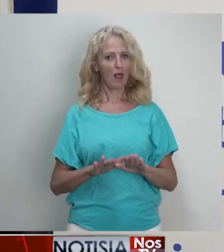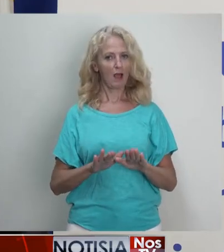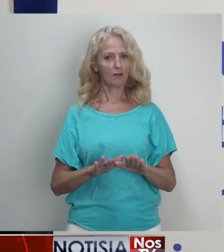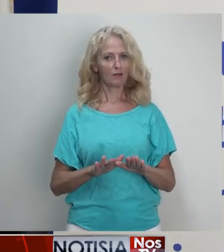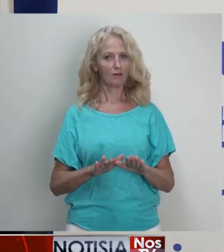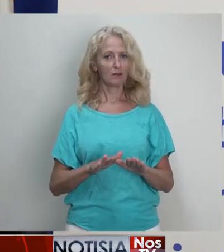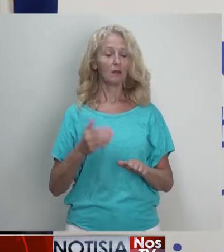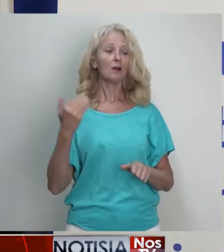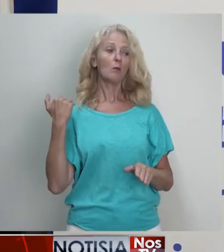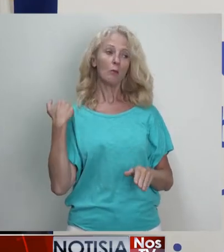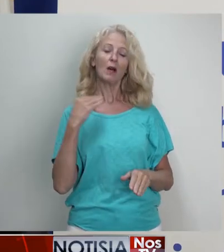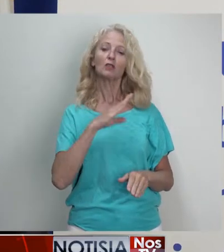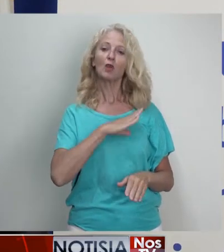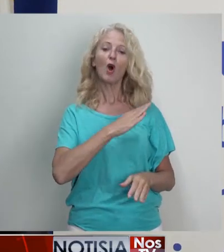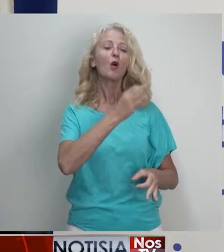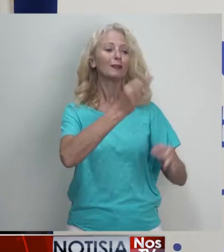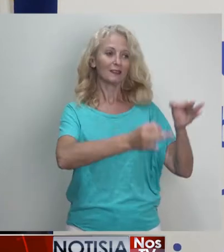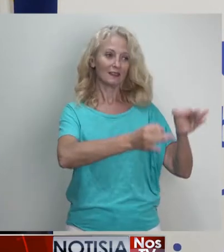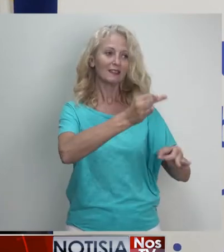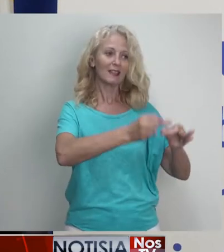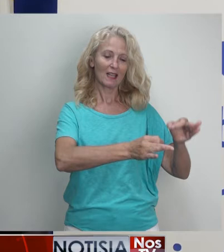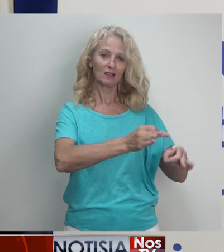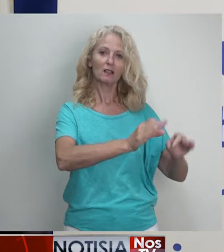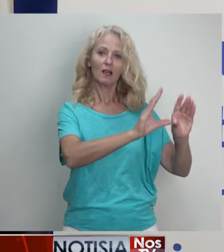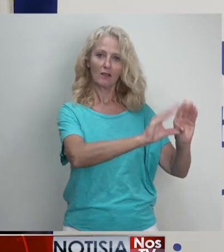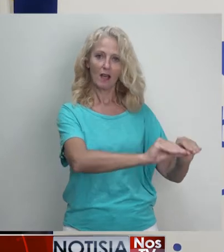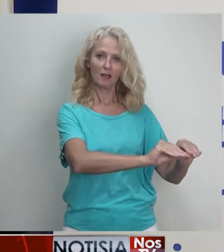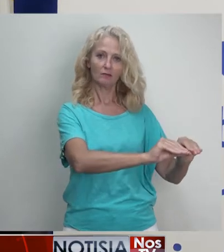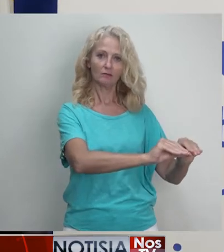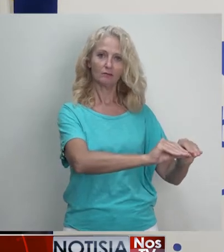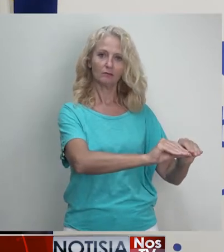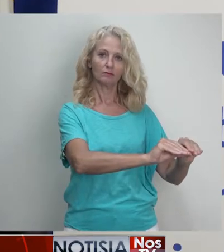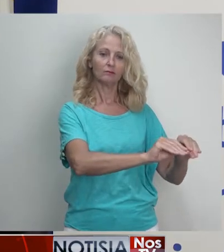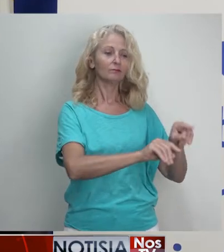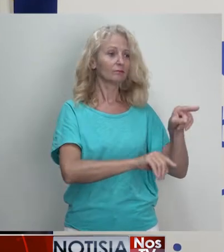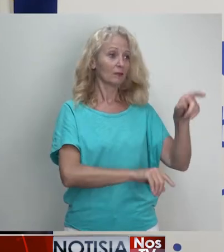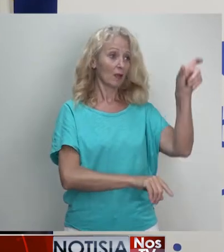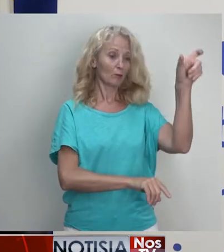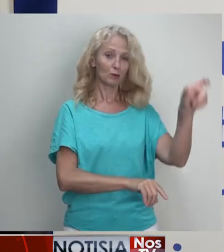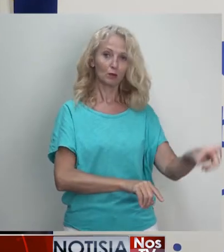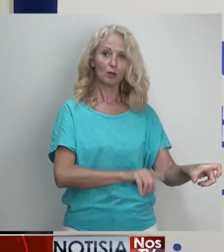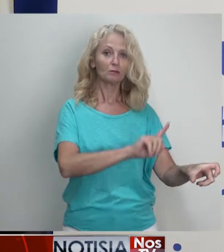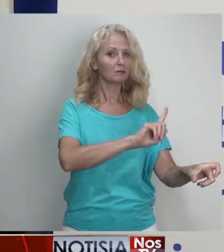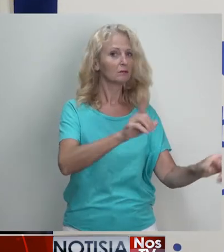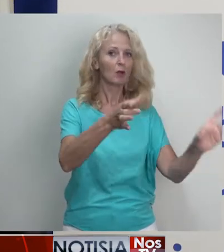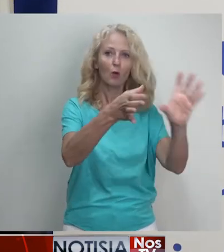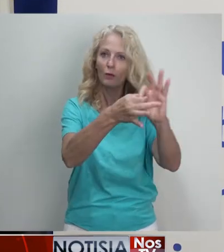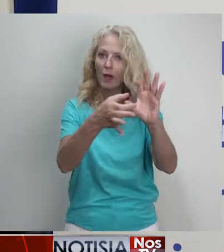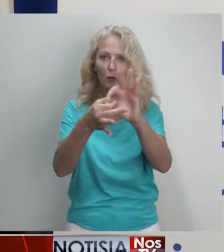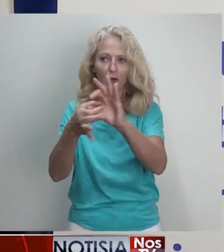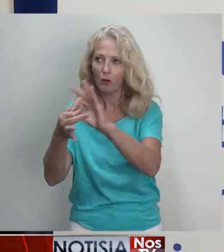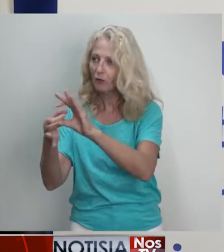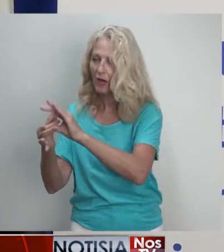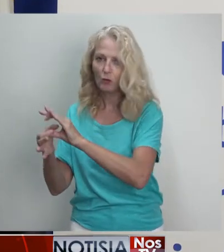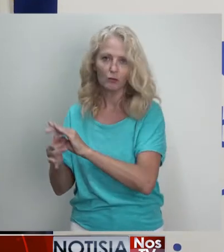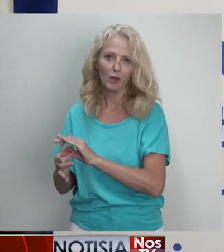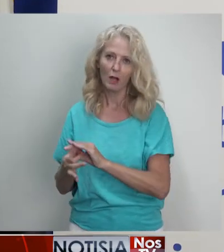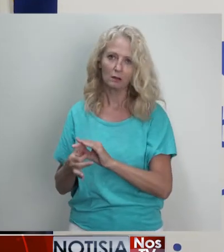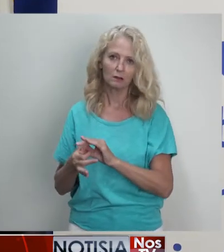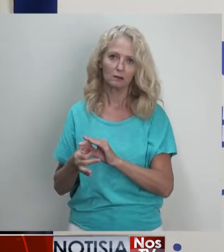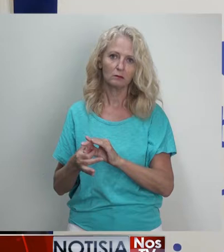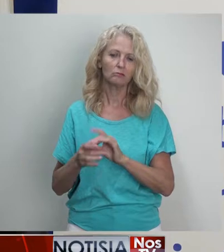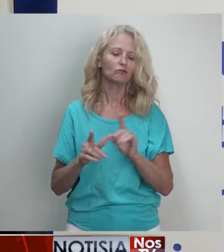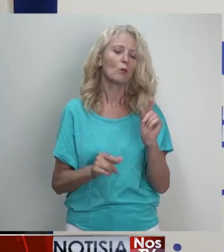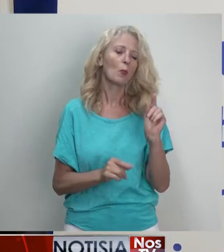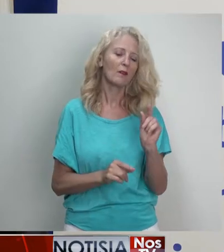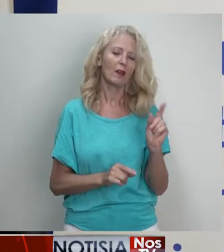getest. Er is weinig tot geen contact geweest met andere mensen. Wel worden alle